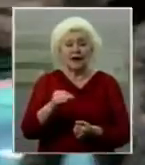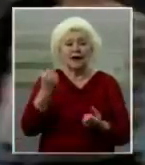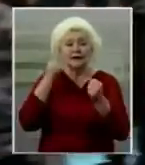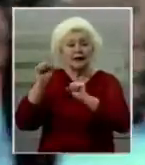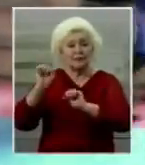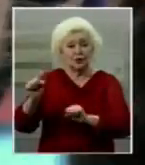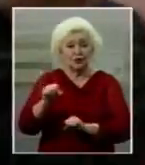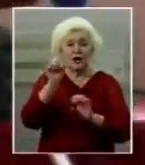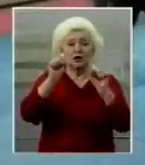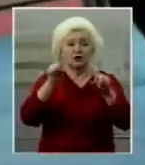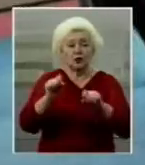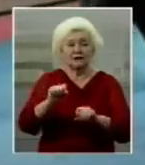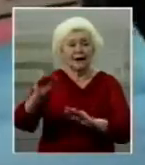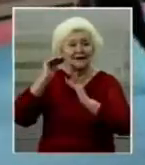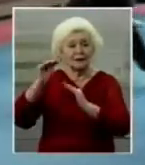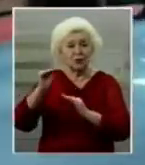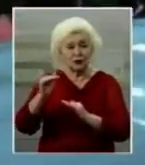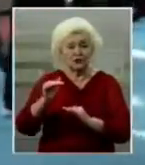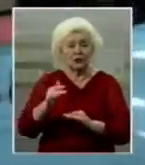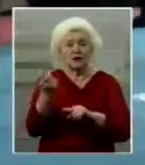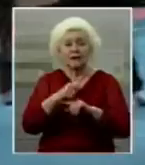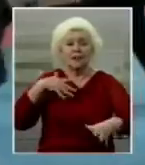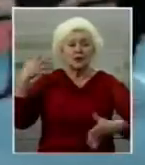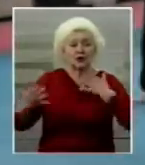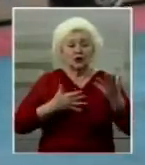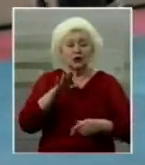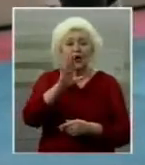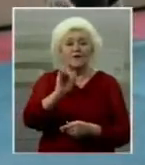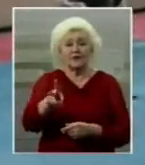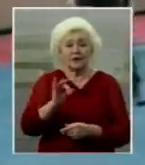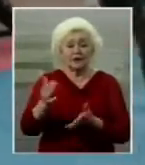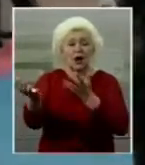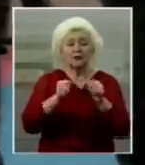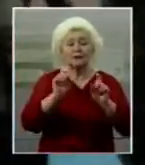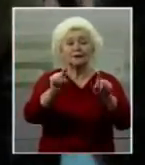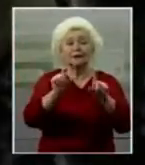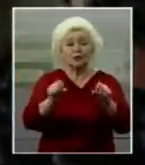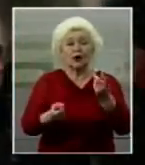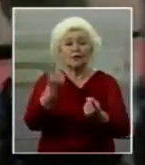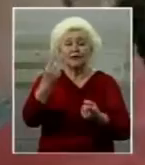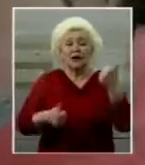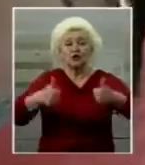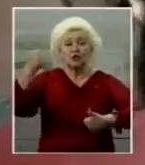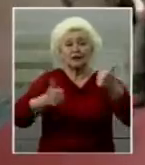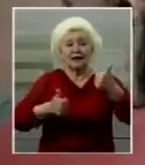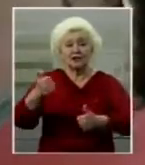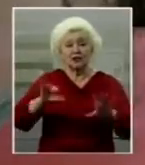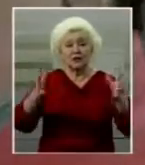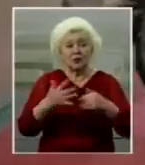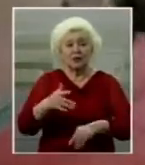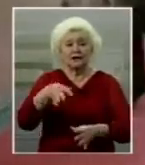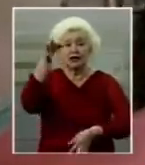срібло і золото у кікбоксингу. Найбільш хвилюючим, говорить Вікторія, було отримати золото. Виникли суперечні моменти і судді